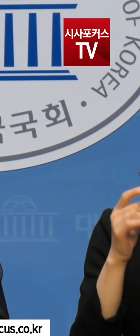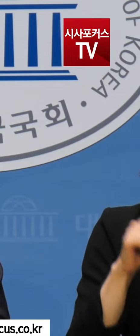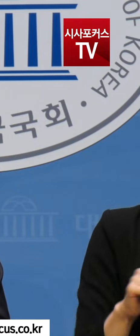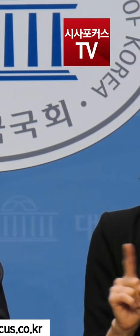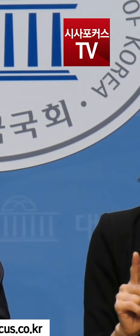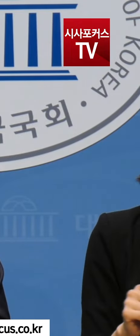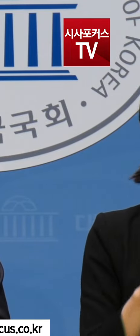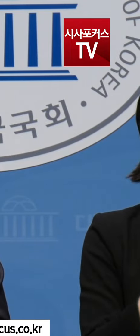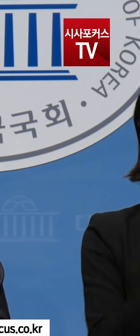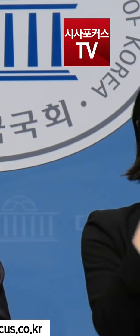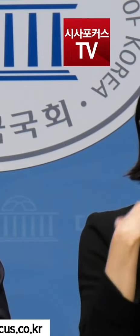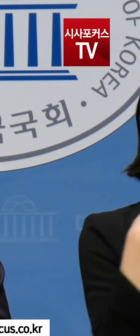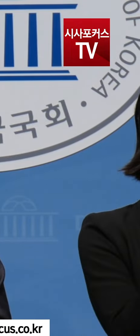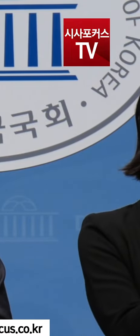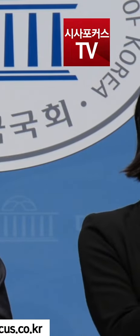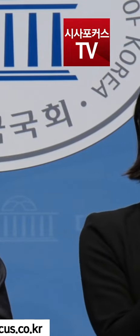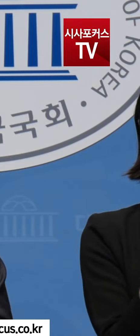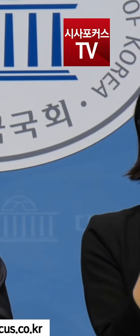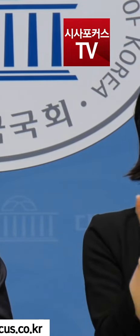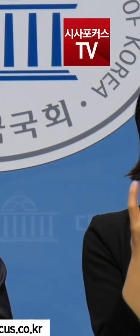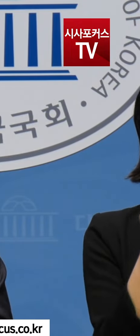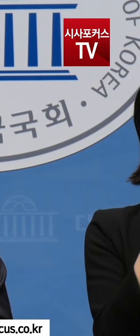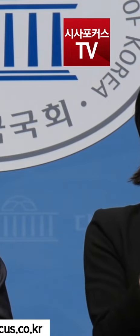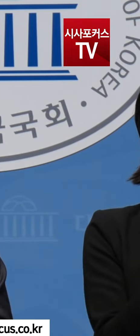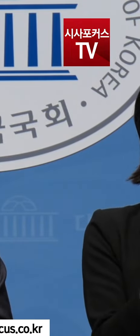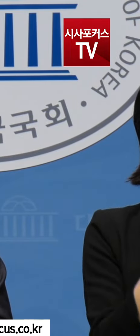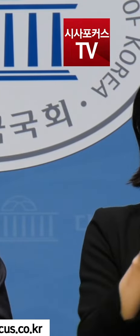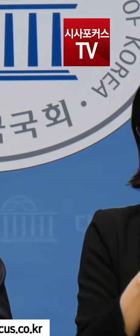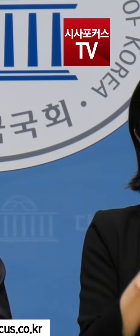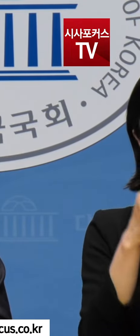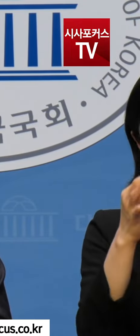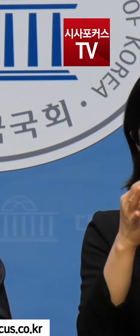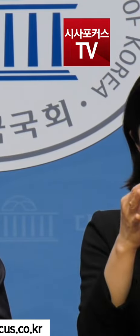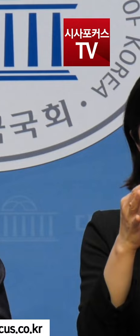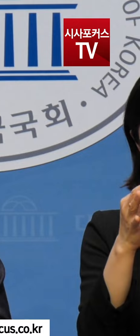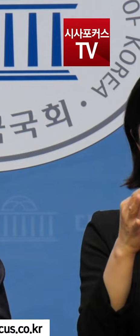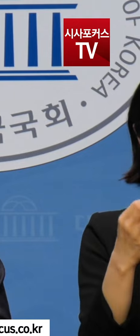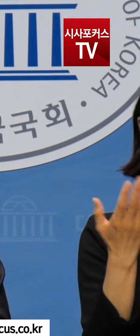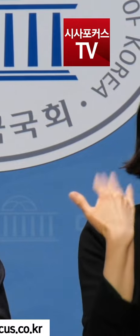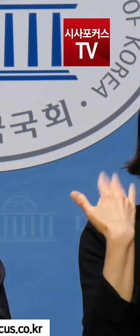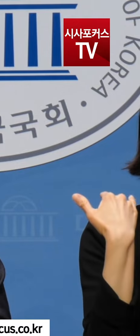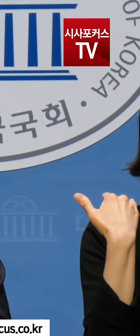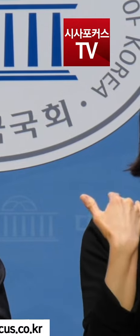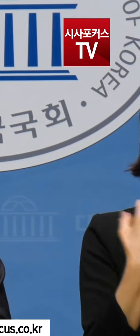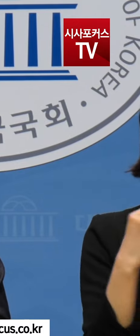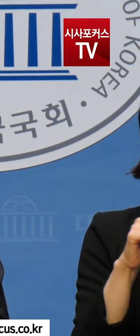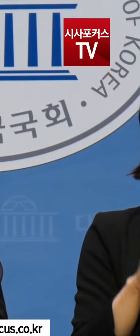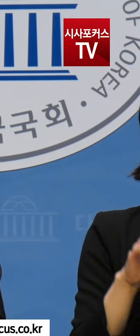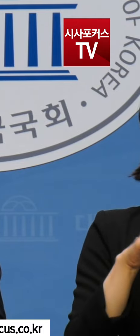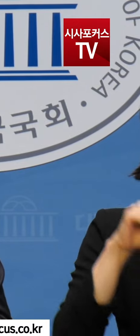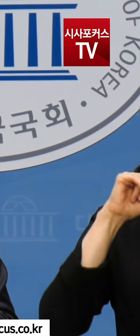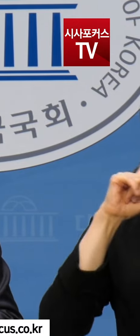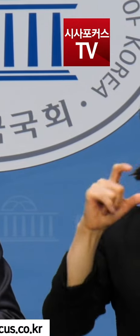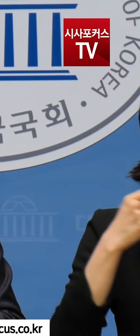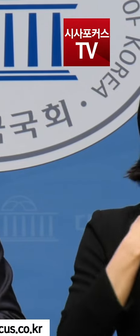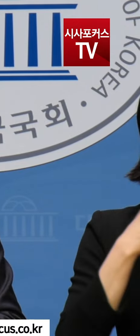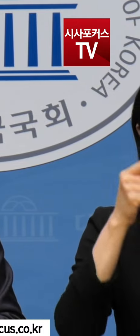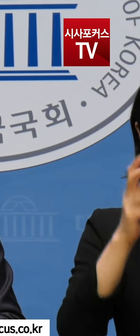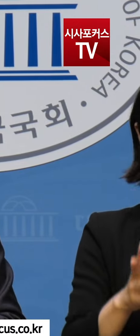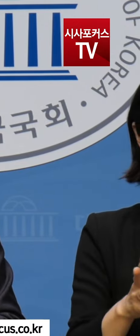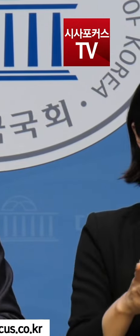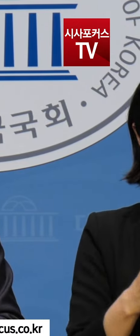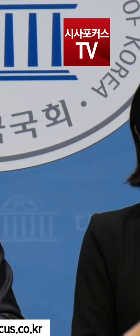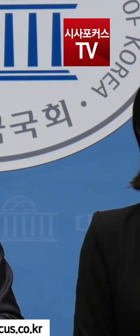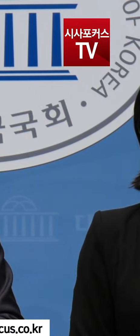윤석열 정부는 일회용 컵 보증금제를 지난해 12월에 전국 시행하겠다며 여러 차례 공언한 바가 있었습니다. 주무관청의